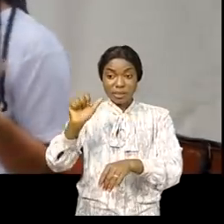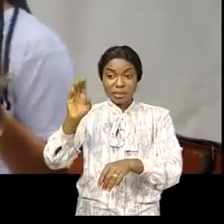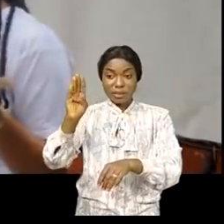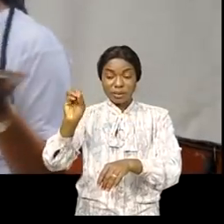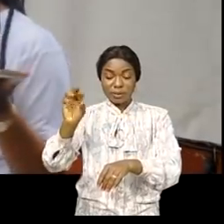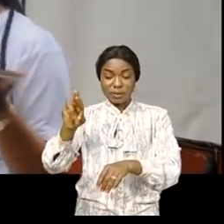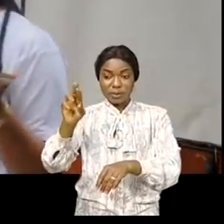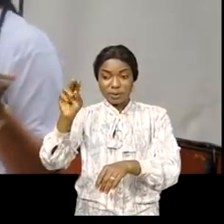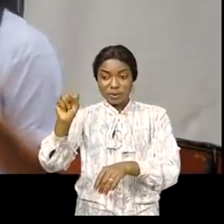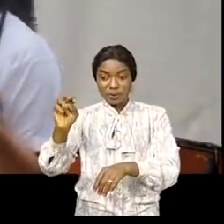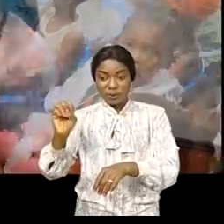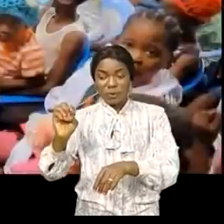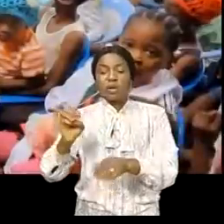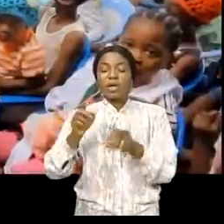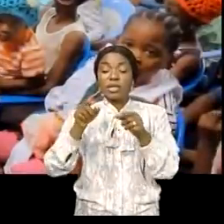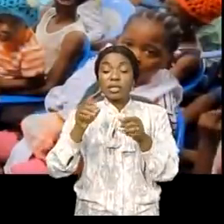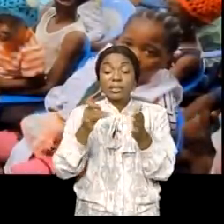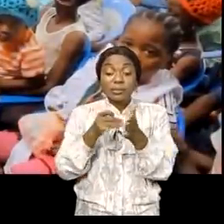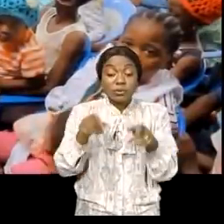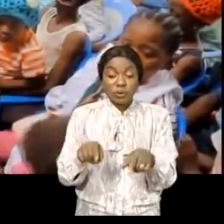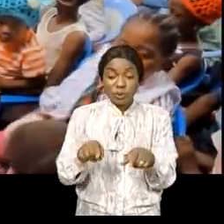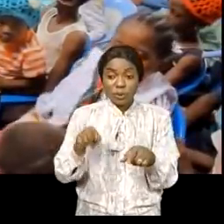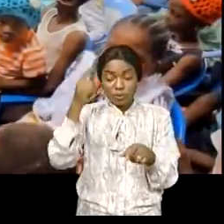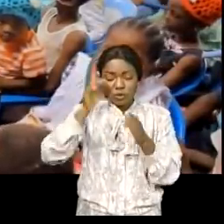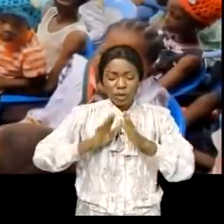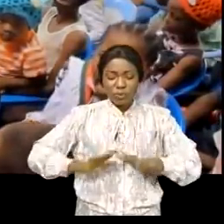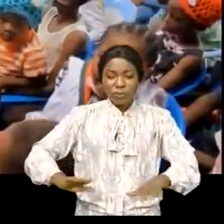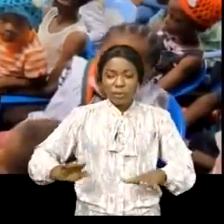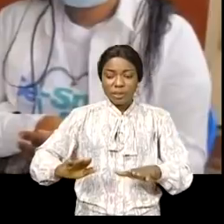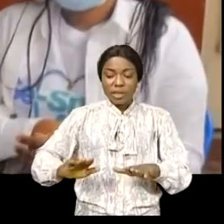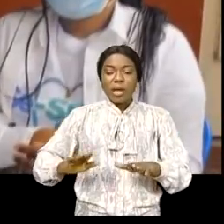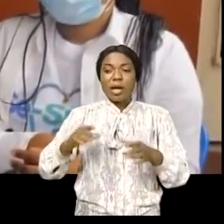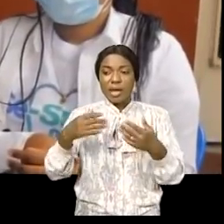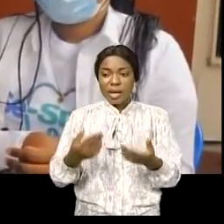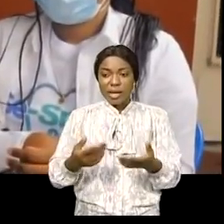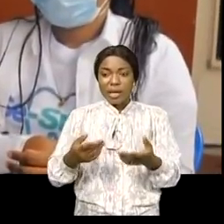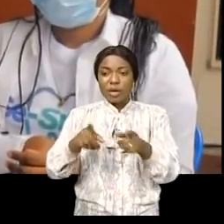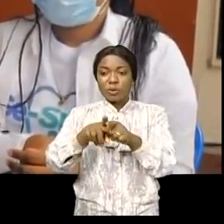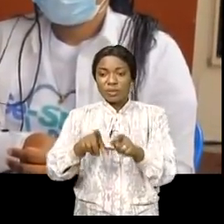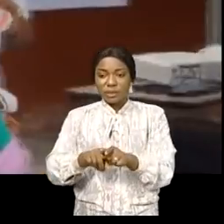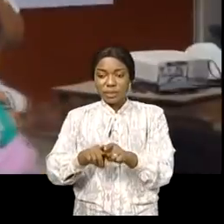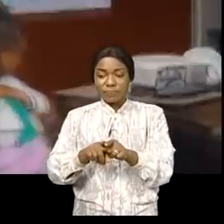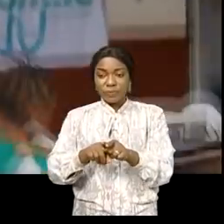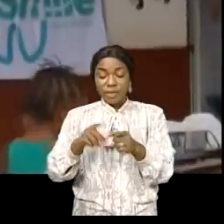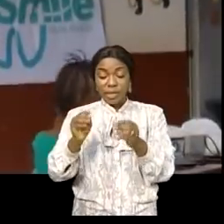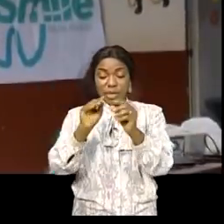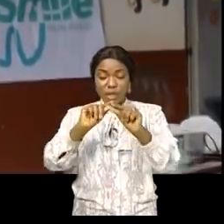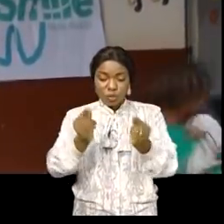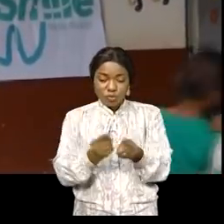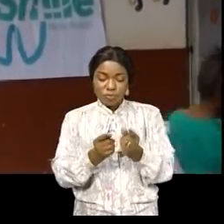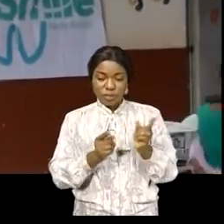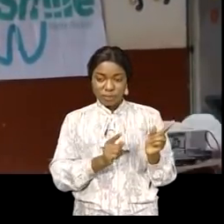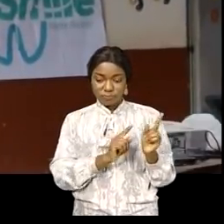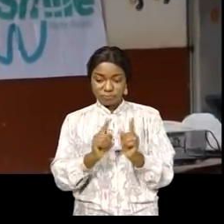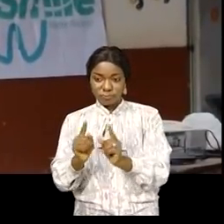dimanche 20 juin 2021 sur l'hygiène bucco-dentaire avec l'initiative de la structure 6000 Entendez